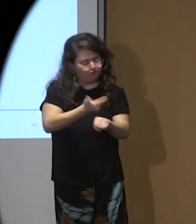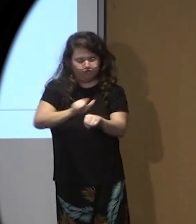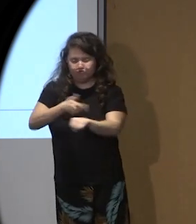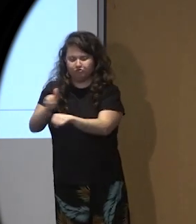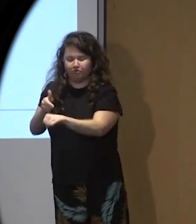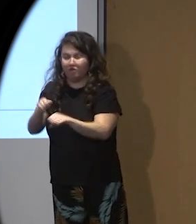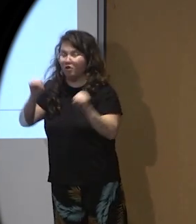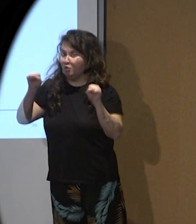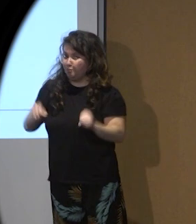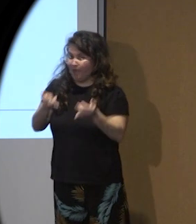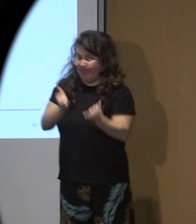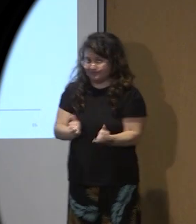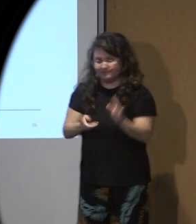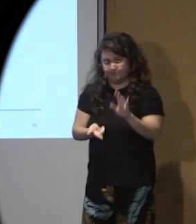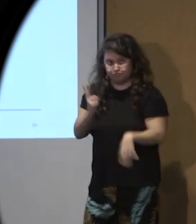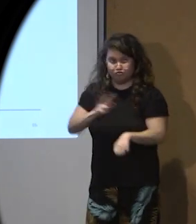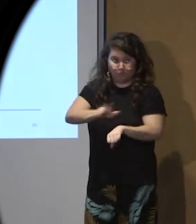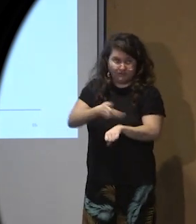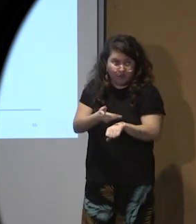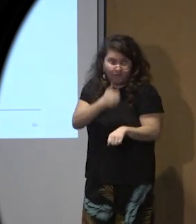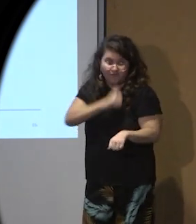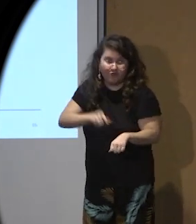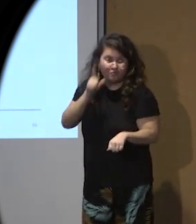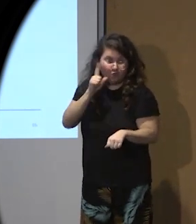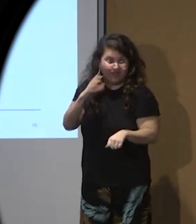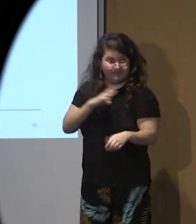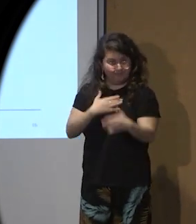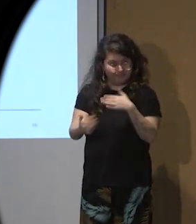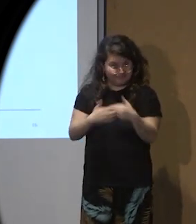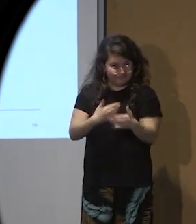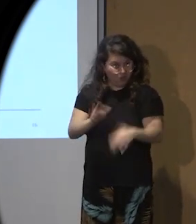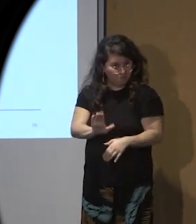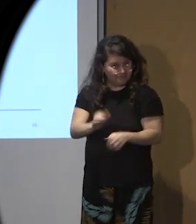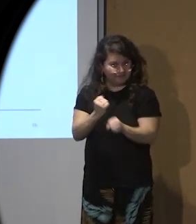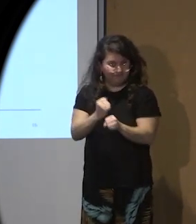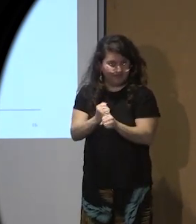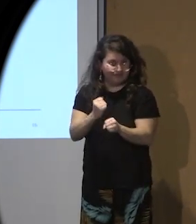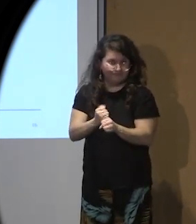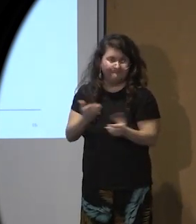jour. De toute façon, si on a un métier, il faut bien exercer son métier. Oui, mais par contre,